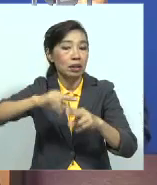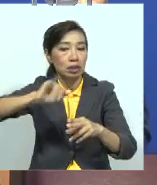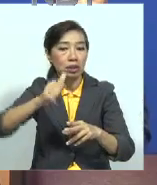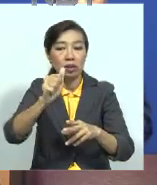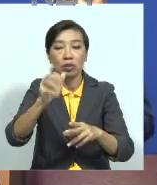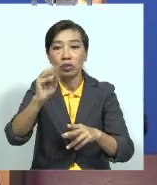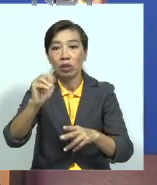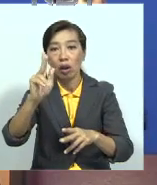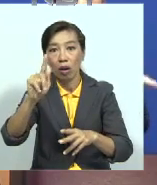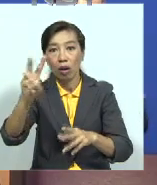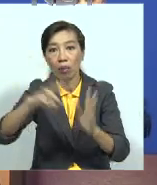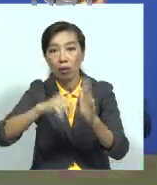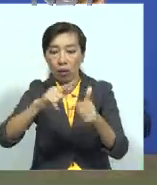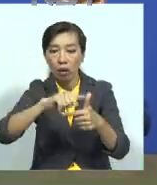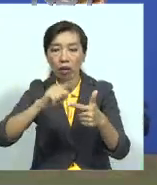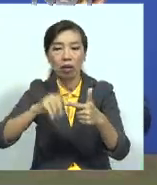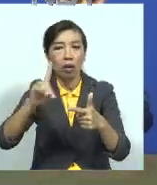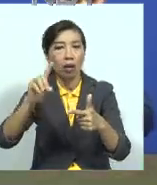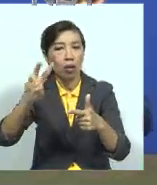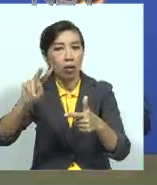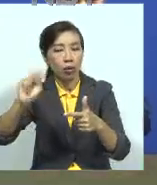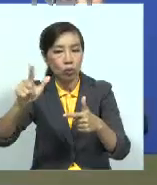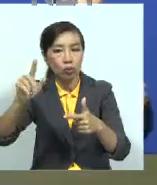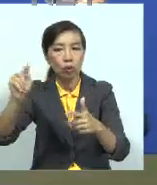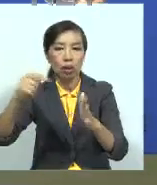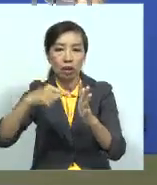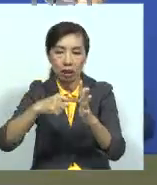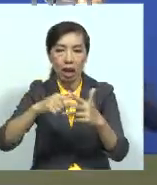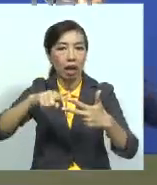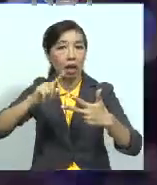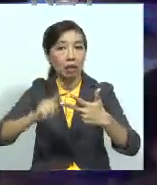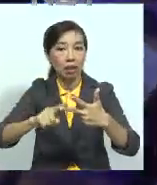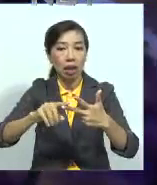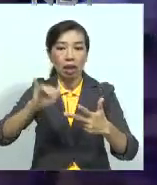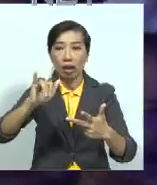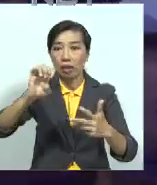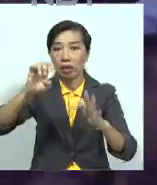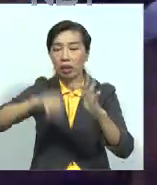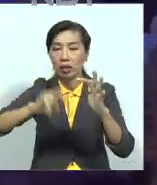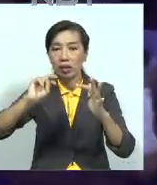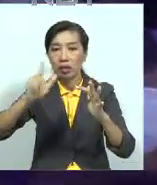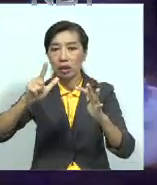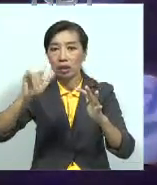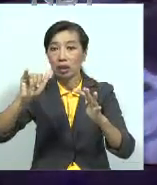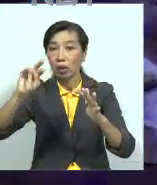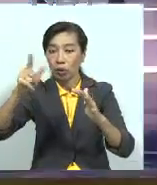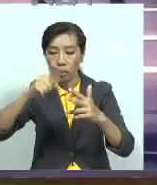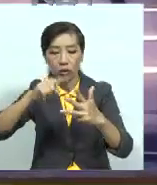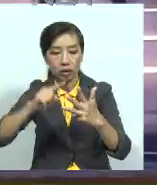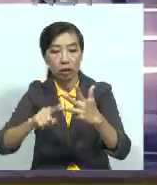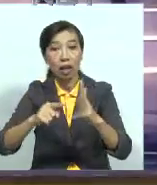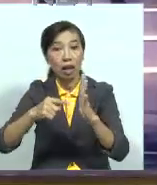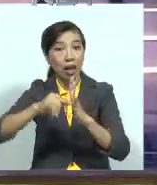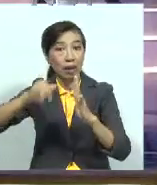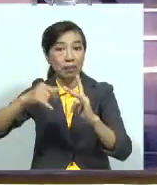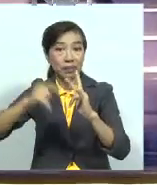ค่ะดวงตาคงทองยิ่งยงยอดบัวงามและแจ็คธนพลหลังผู้เข้าประกวดโชว์พลังเสียงสามารถ